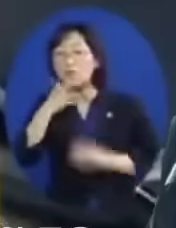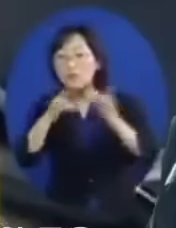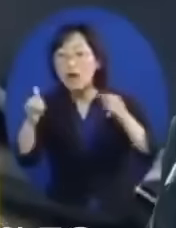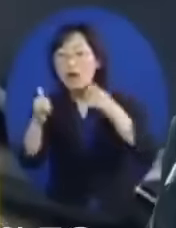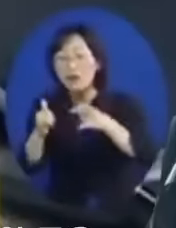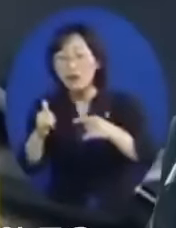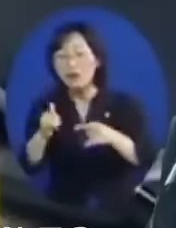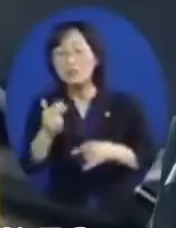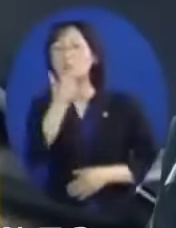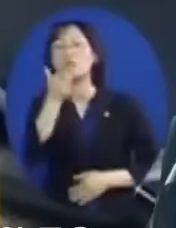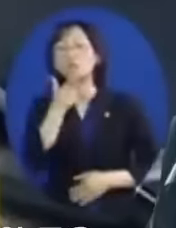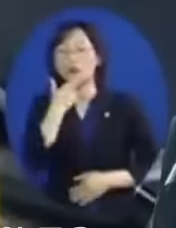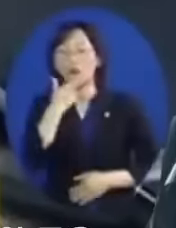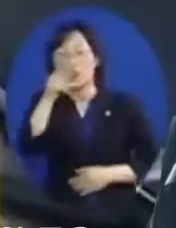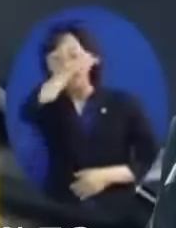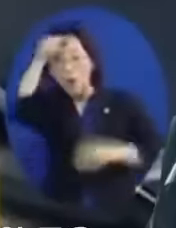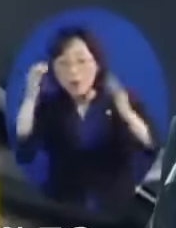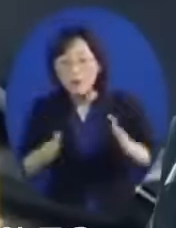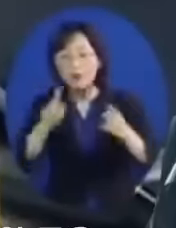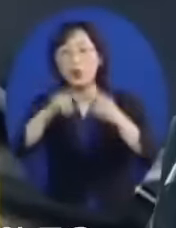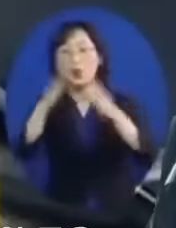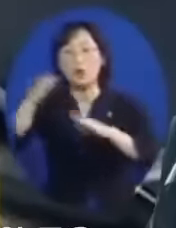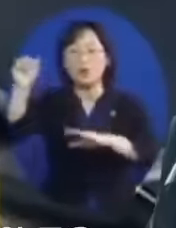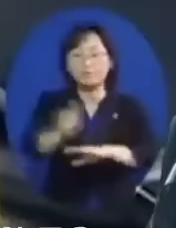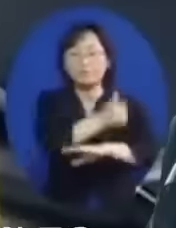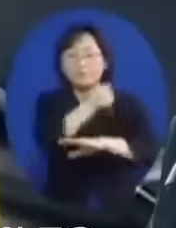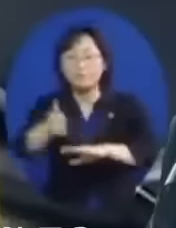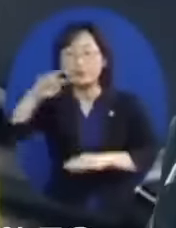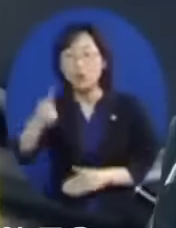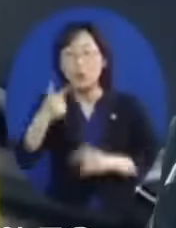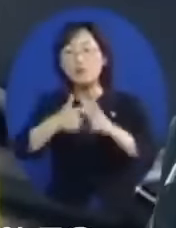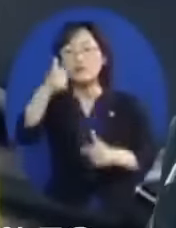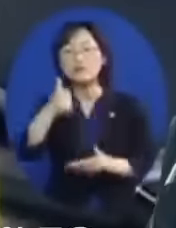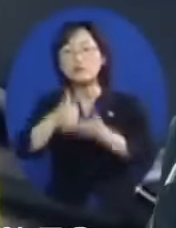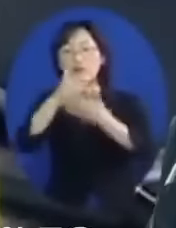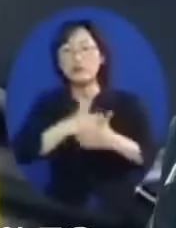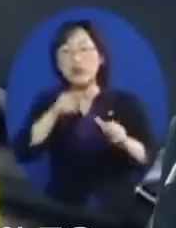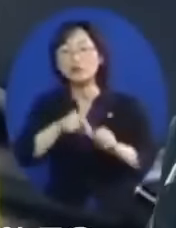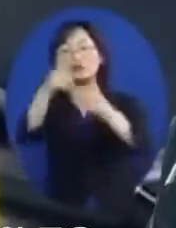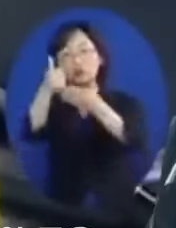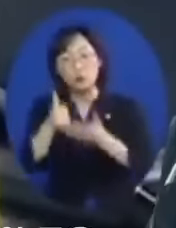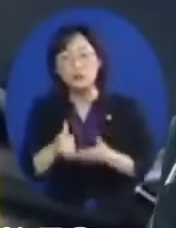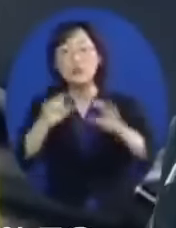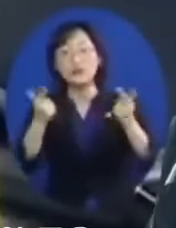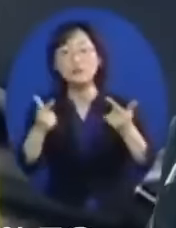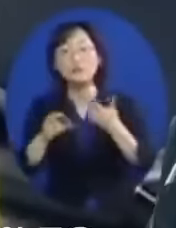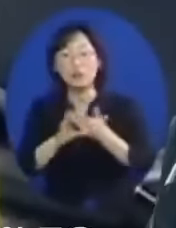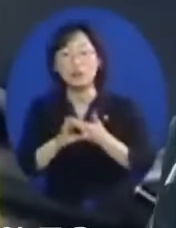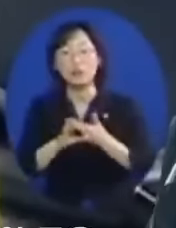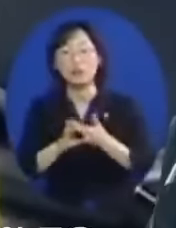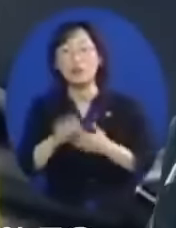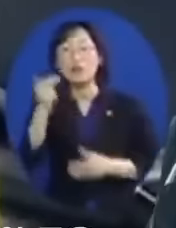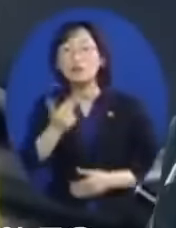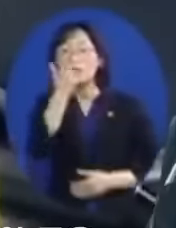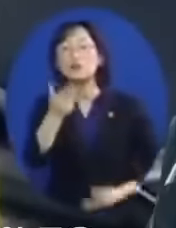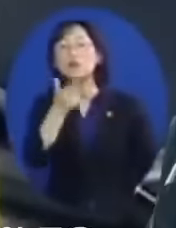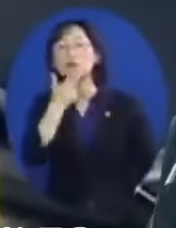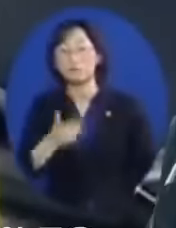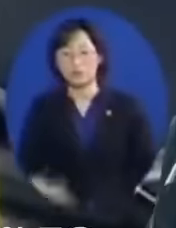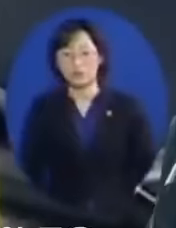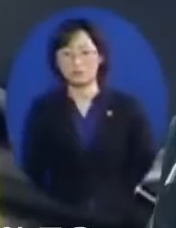생명이 없습니다. 평생 교회에 나와도 예수님을 내 구주로 모시지 않은 사람은 생명이